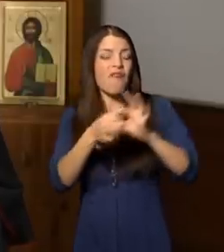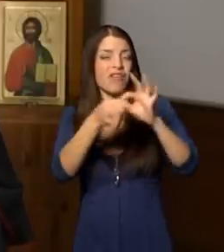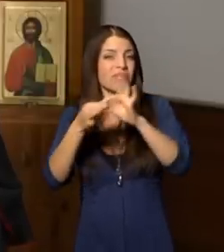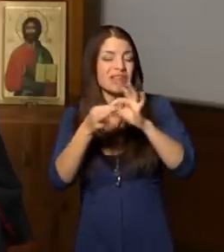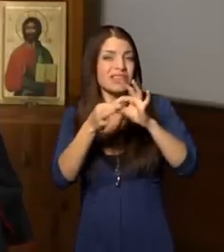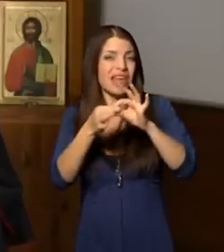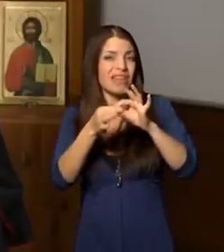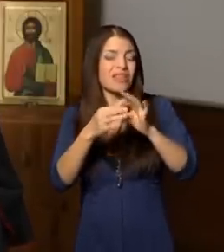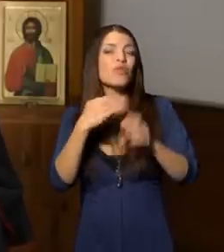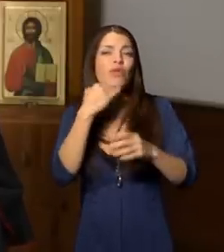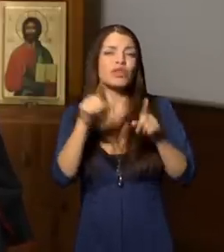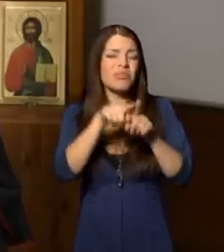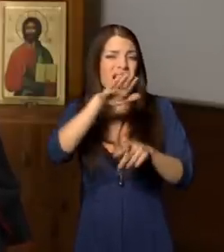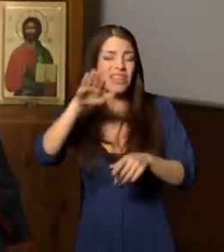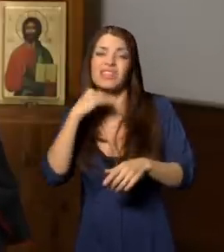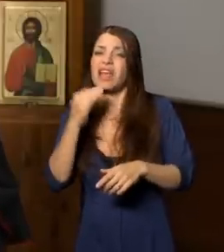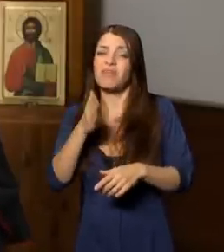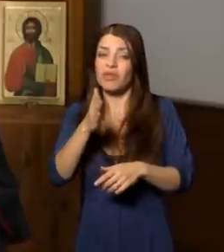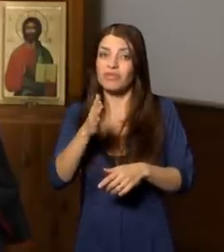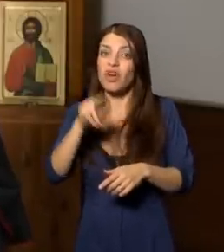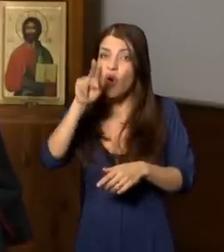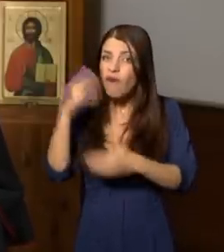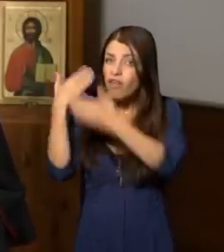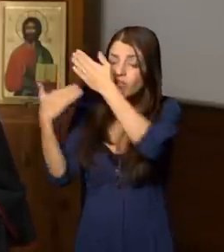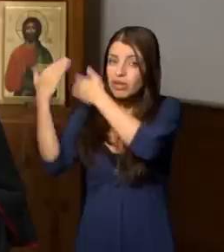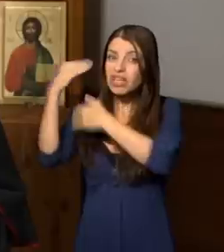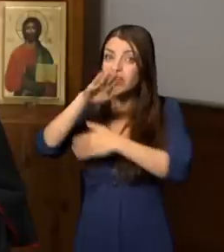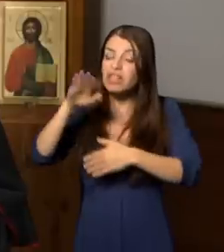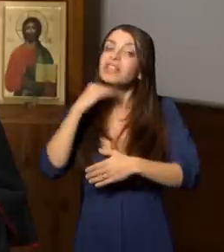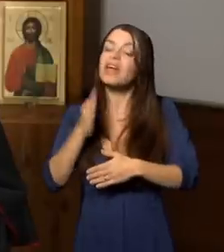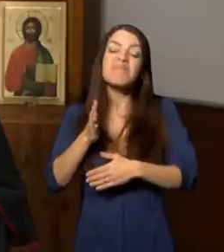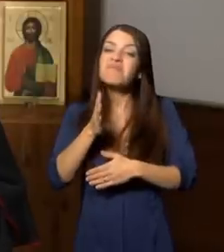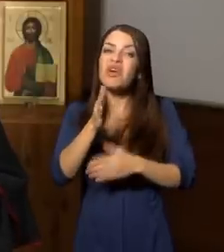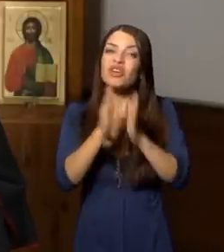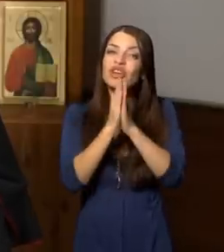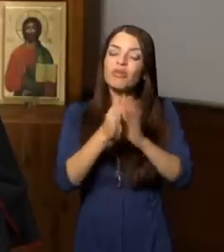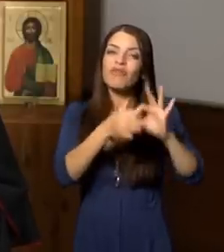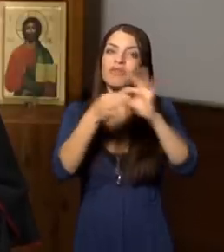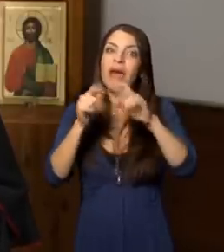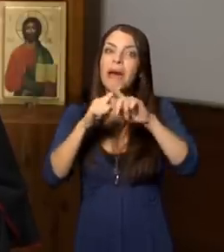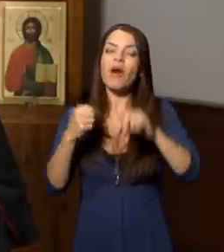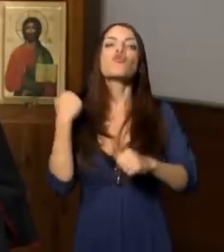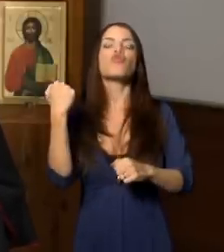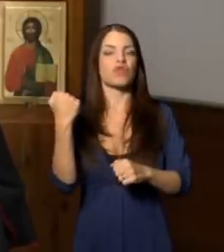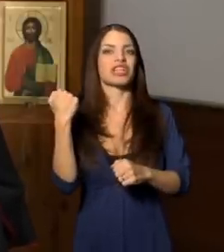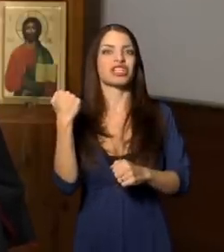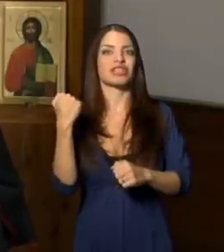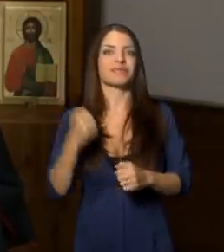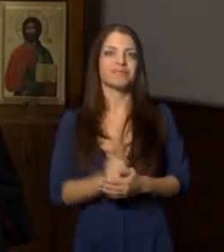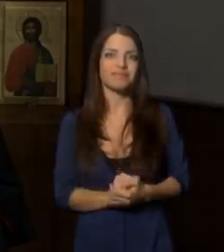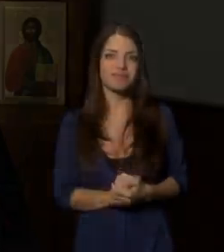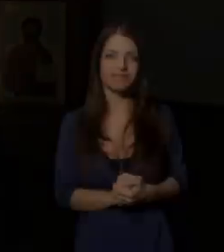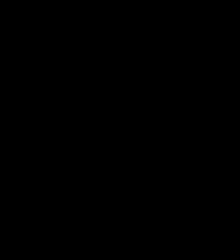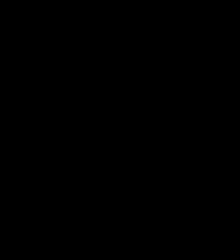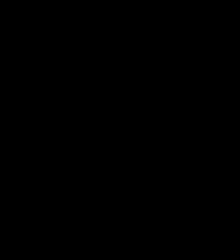ħadu drawwa jagħmlu xi ħut anki f'dak iż-żmien. Għamlu l-qalb lil xulxin.